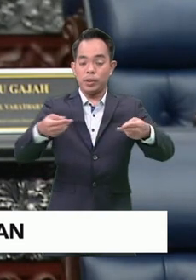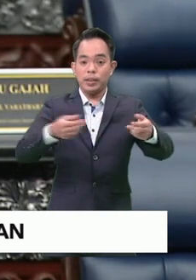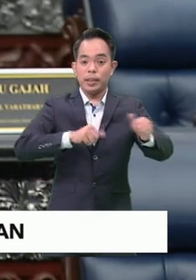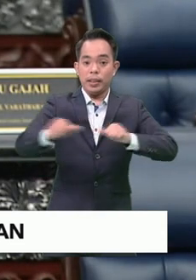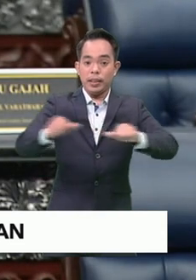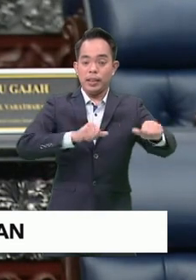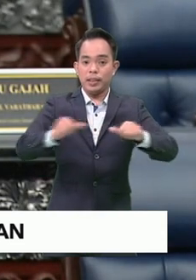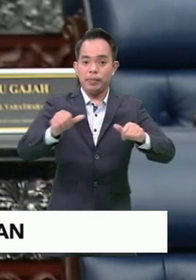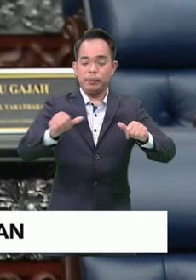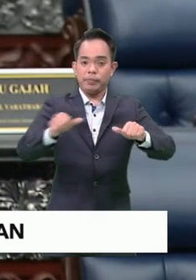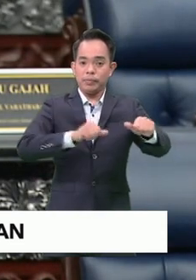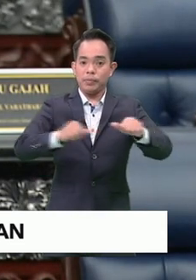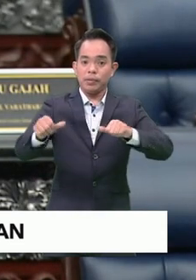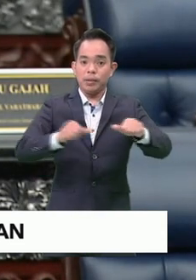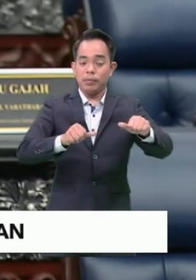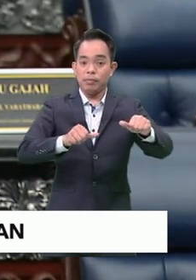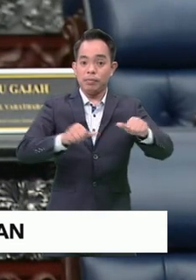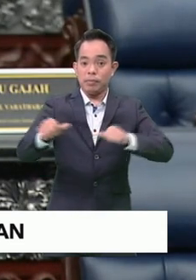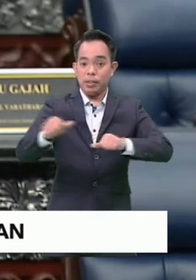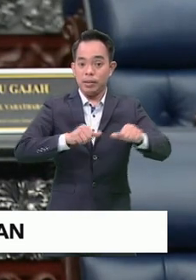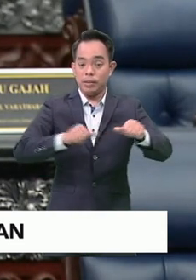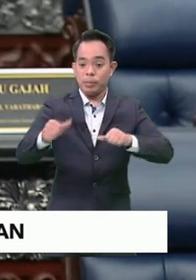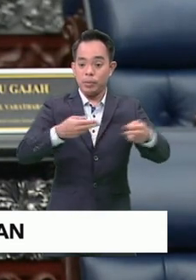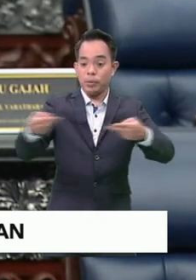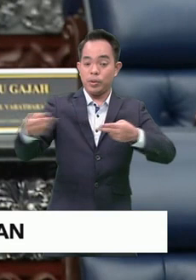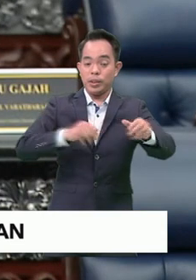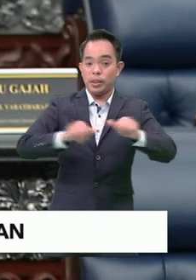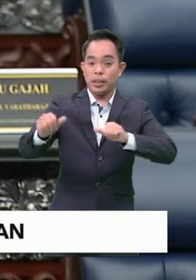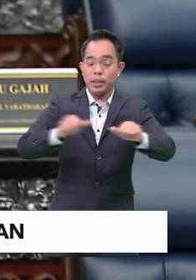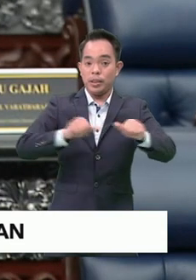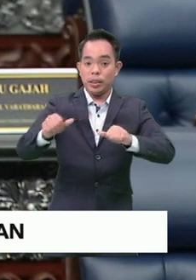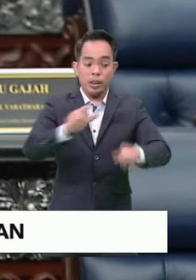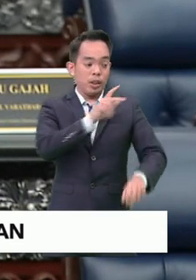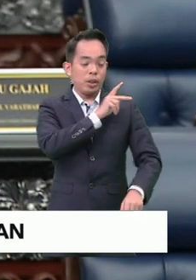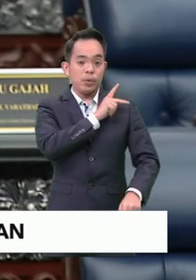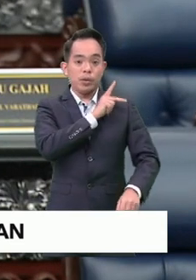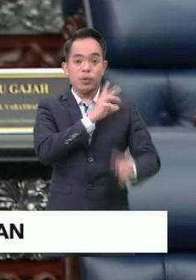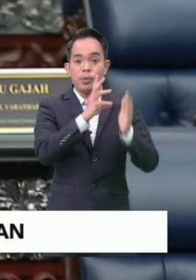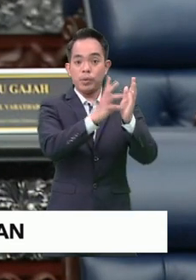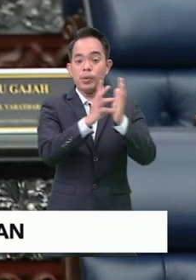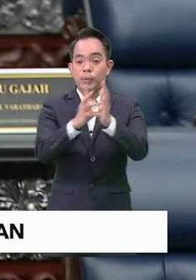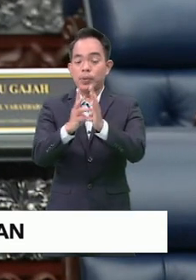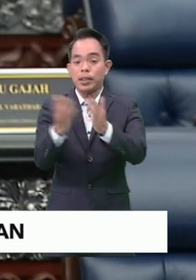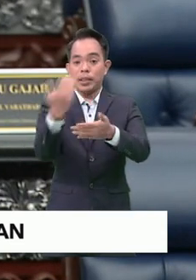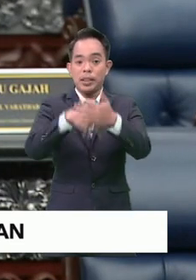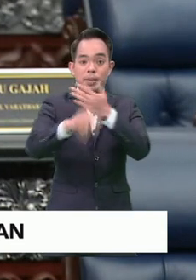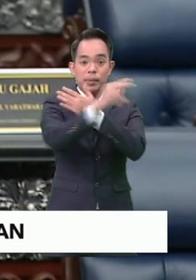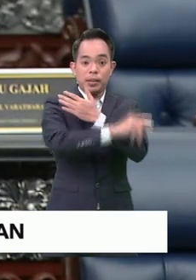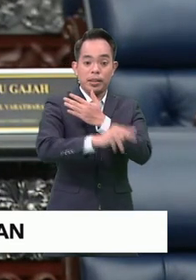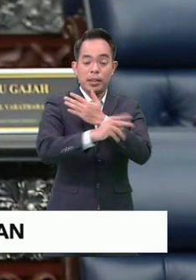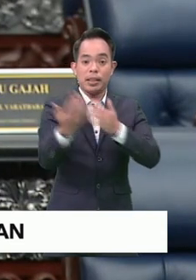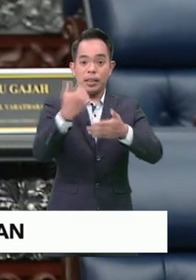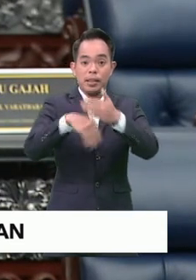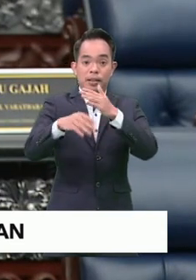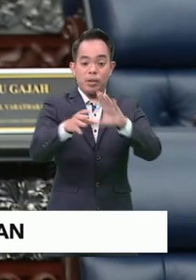atau dengan izin protective engagement antara ketua-ketua perwakilan diplomatik Malaysia di luar negara